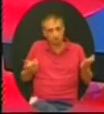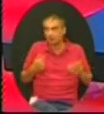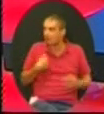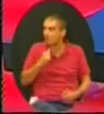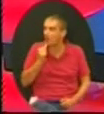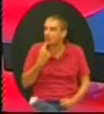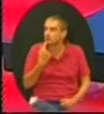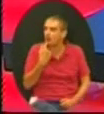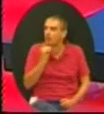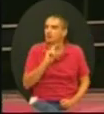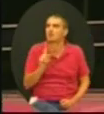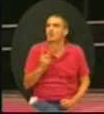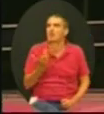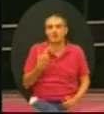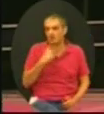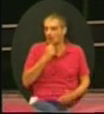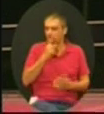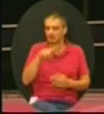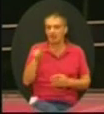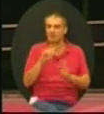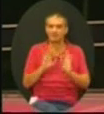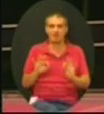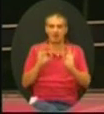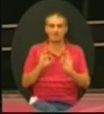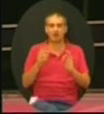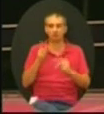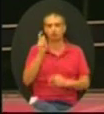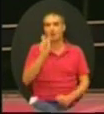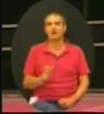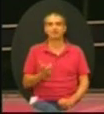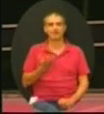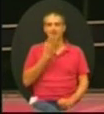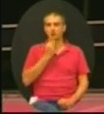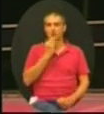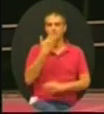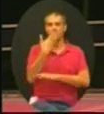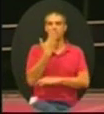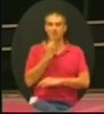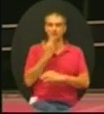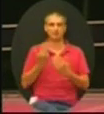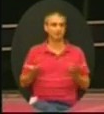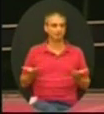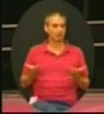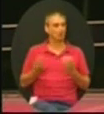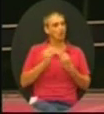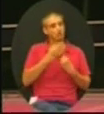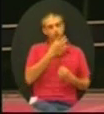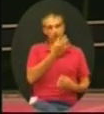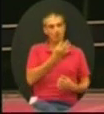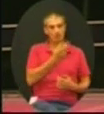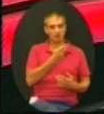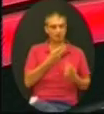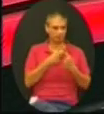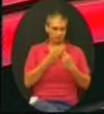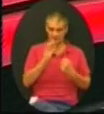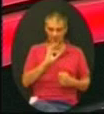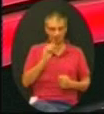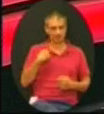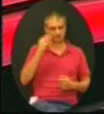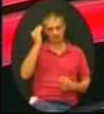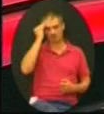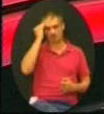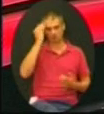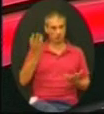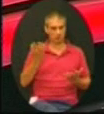רוצה להגיד לא, כי אני לא רוצה לבטל אף אחד שהוא אזרח יהודי במדינת ישראל. אז עוד שאלה אחת בהקשר הזה. ויחד עם זאת, אני חושבת שצריך